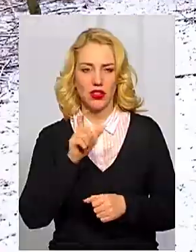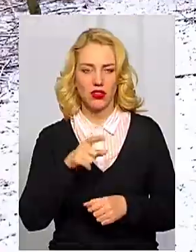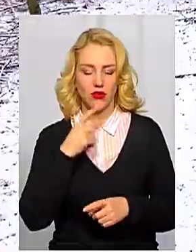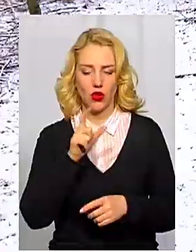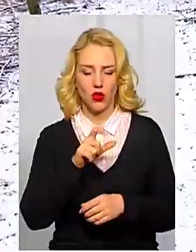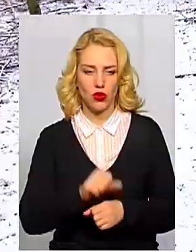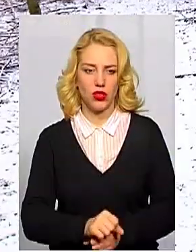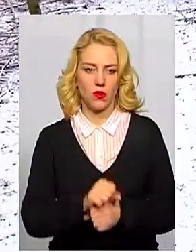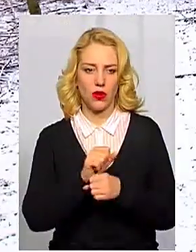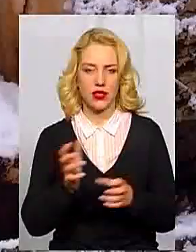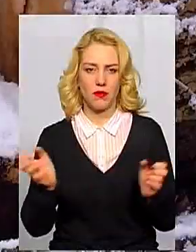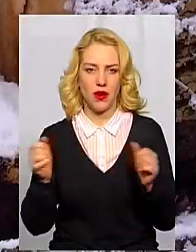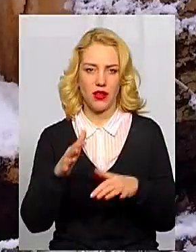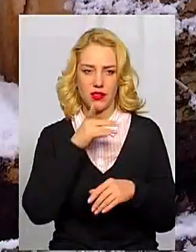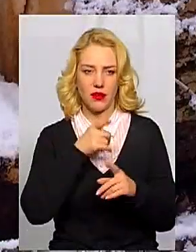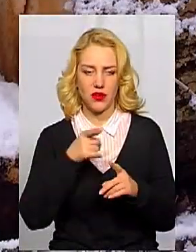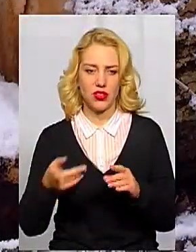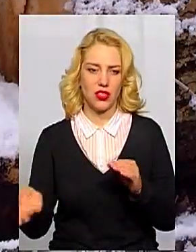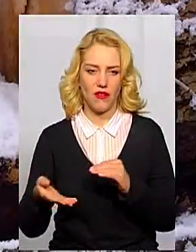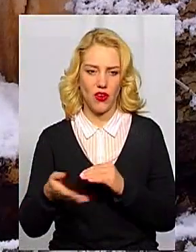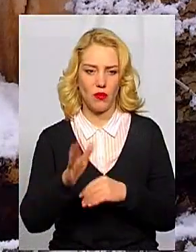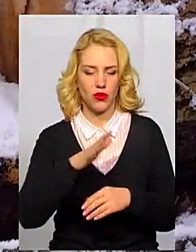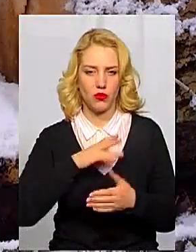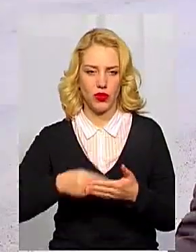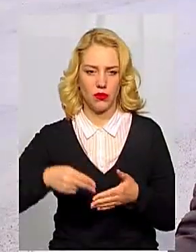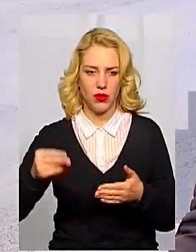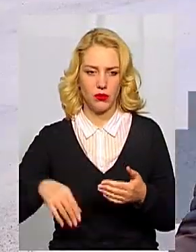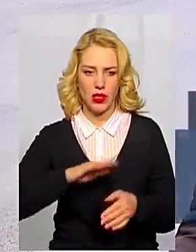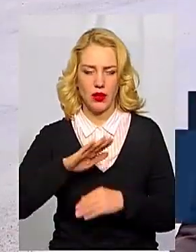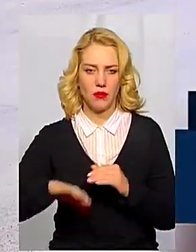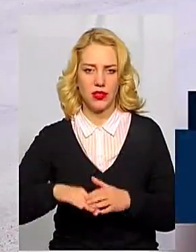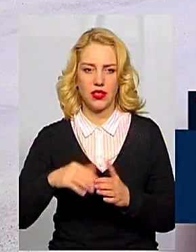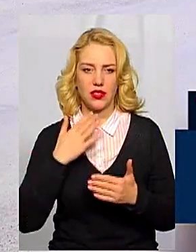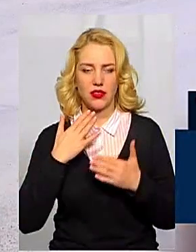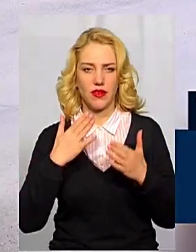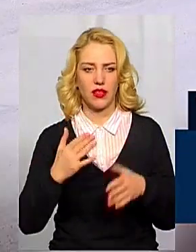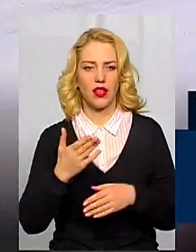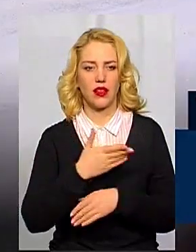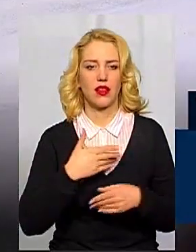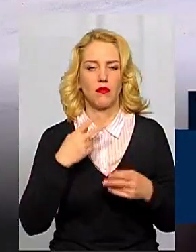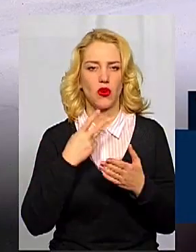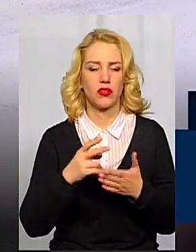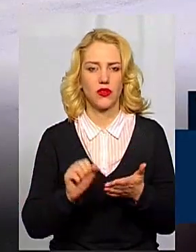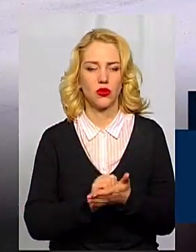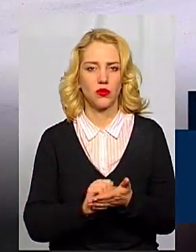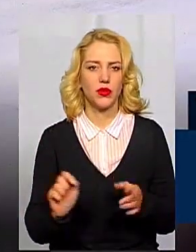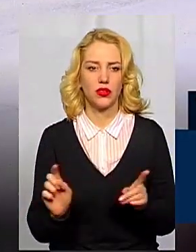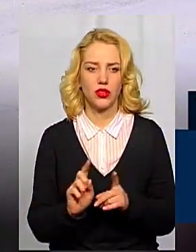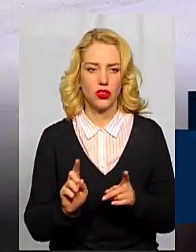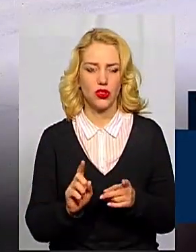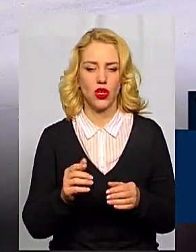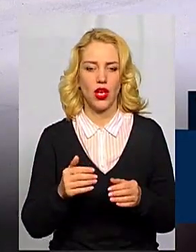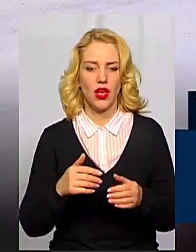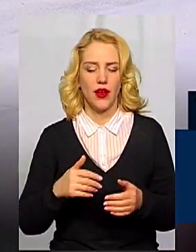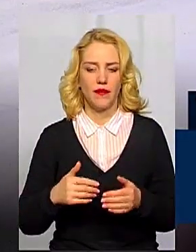збиралися в лісі під час вирубки, потім збирали підписи під відповідним зверненням. Нам показували документи, що йде